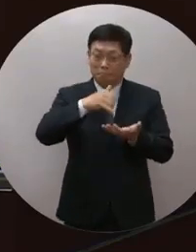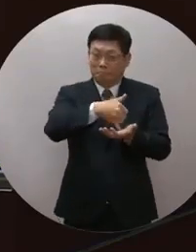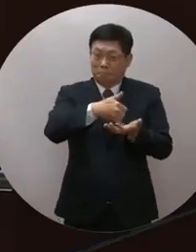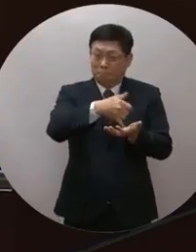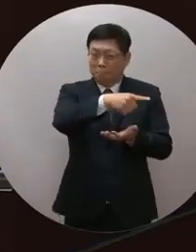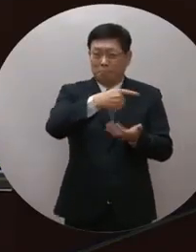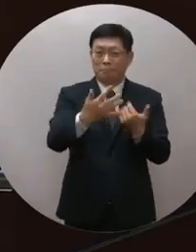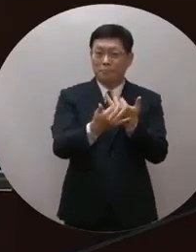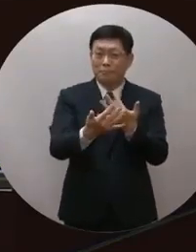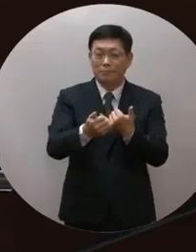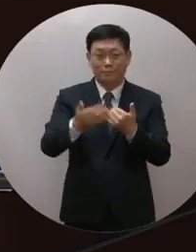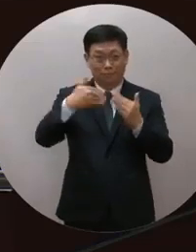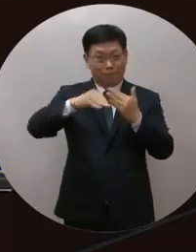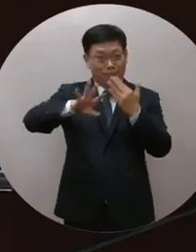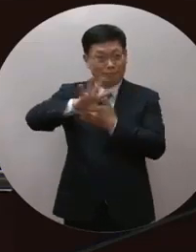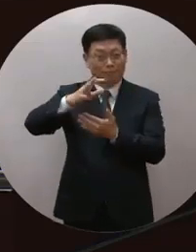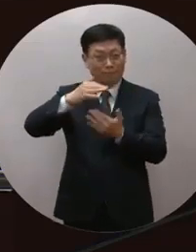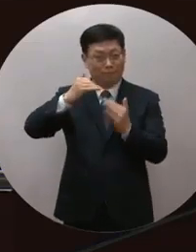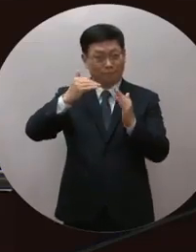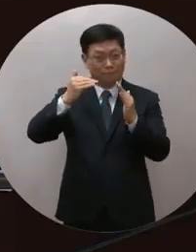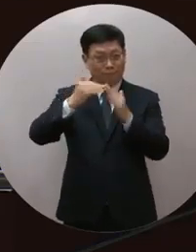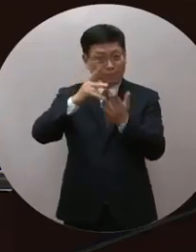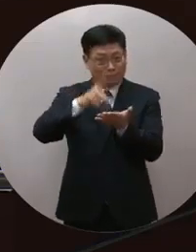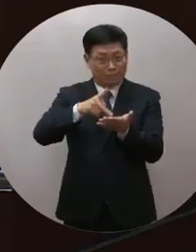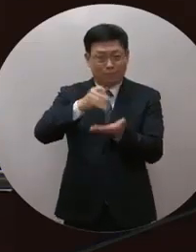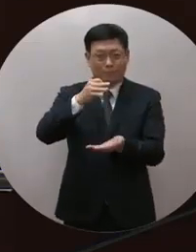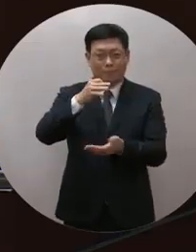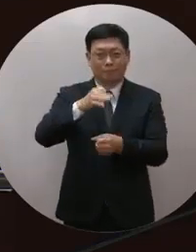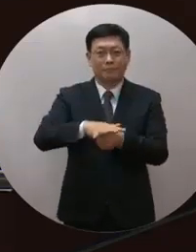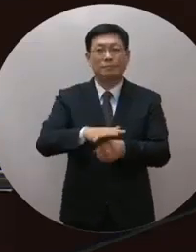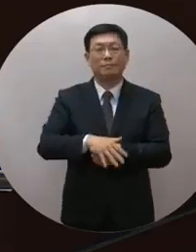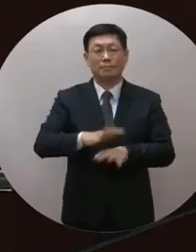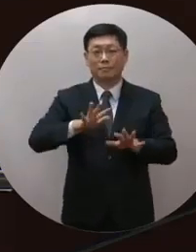势学生校外租屋补贴，